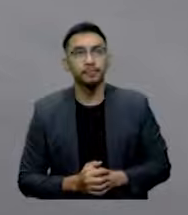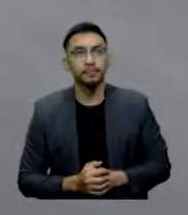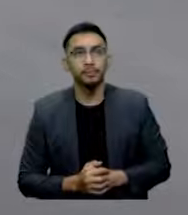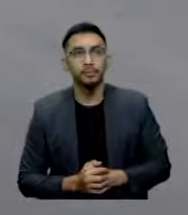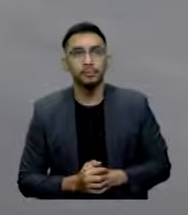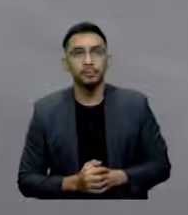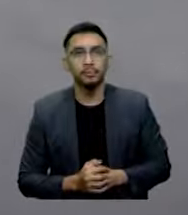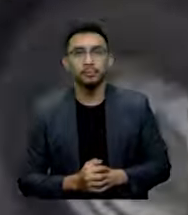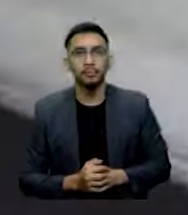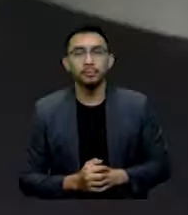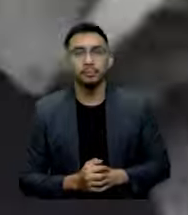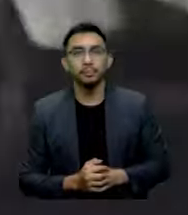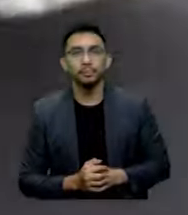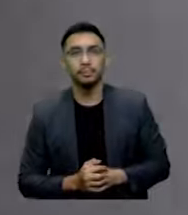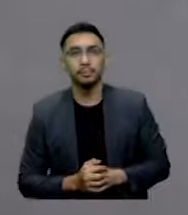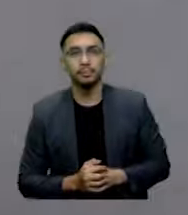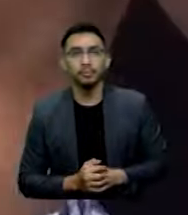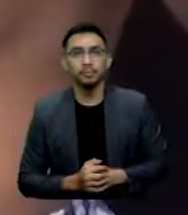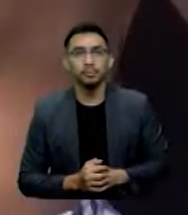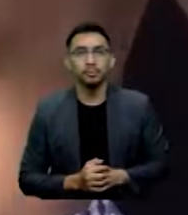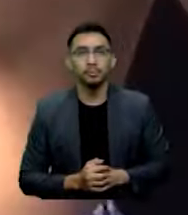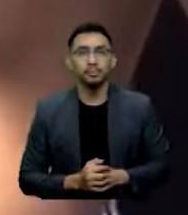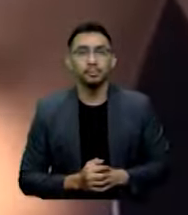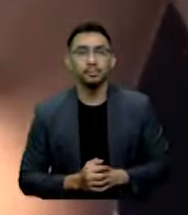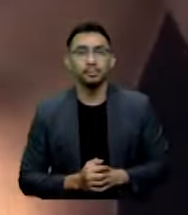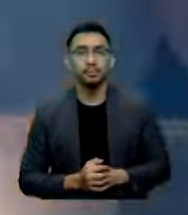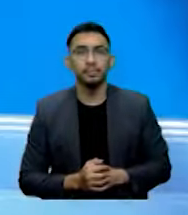Dari Badung, Bali, Bagus Alit, iNews, melaporkan.